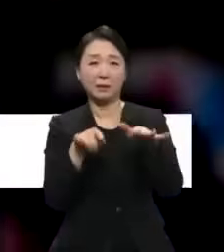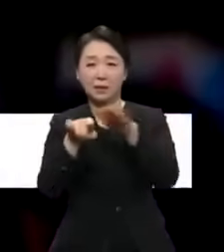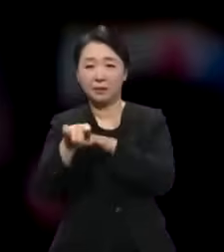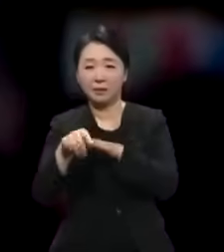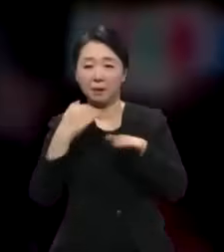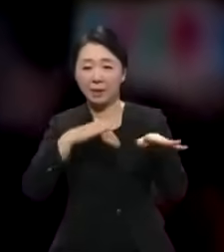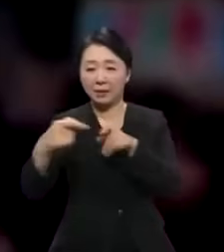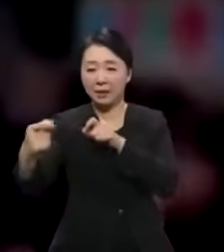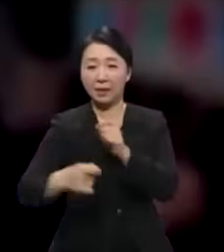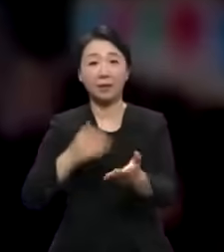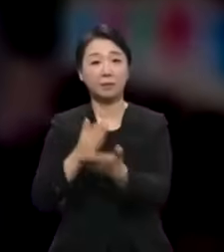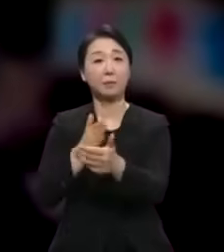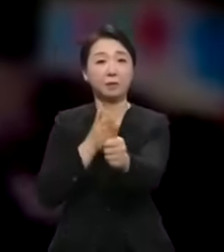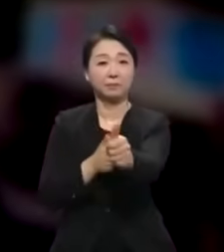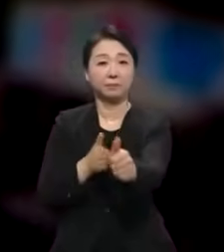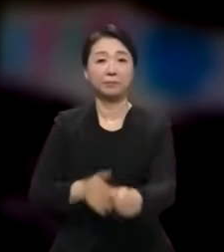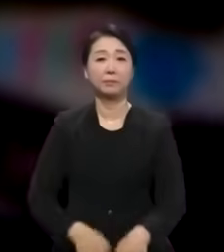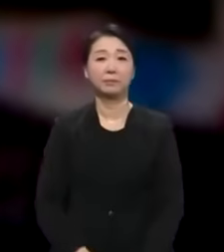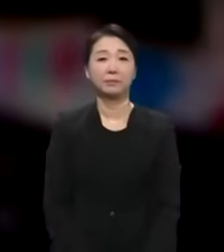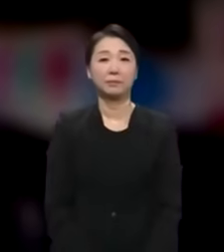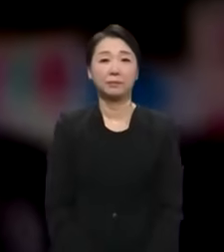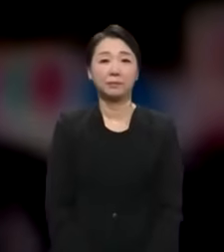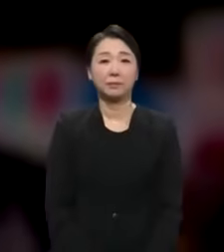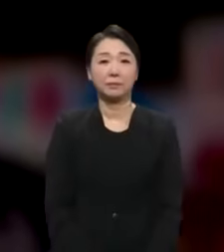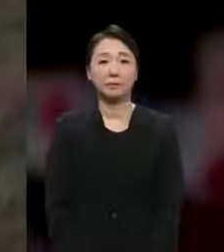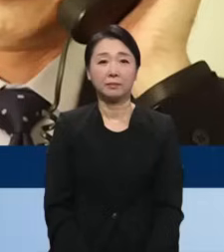접근하지 말아달라고 당부했습니다.